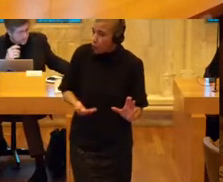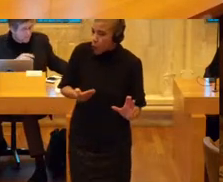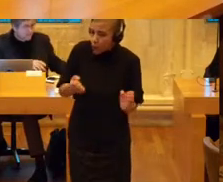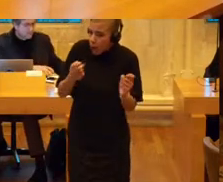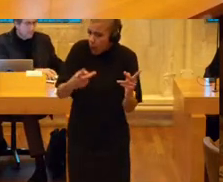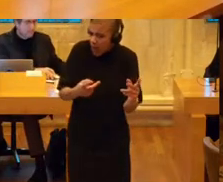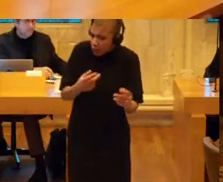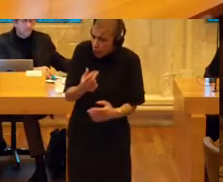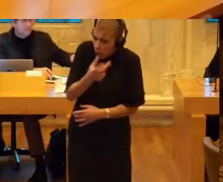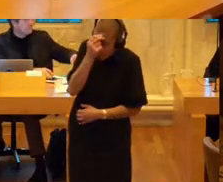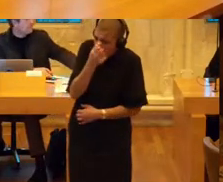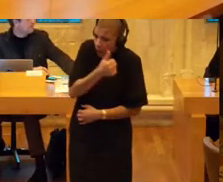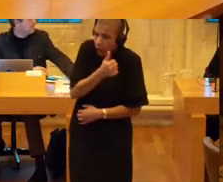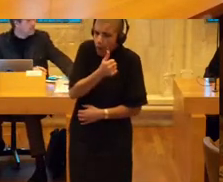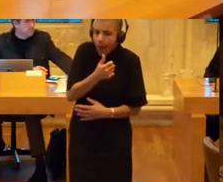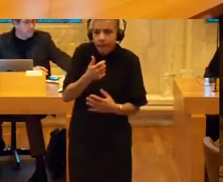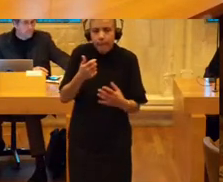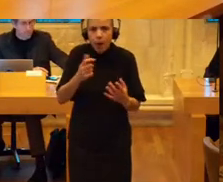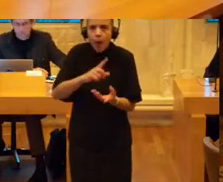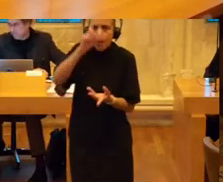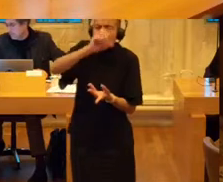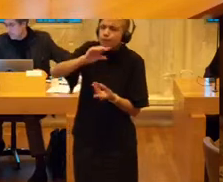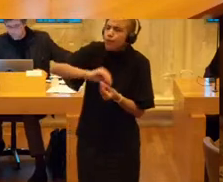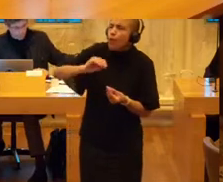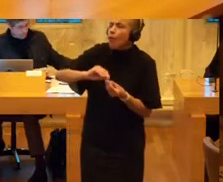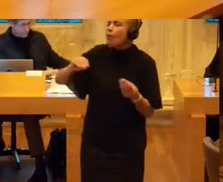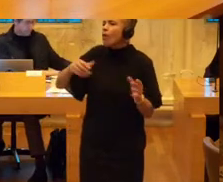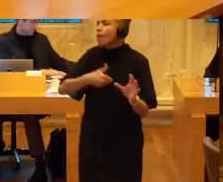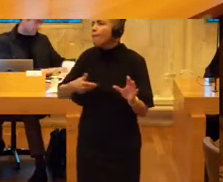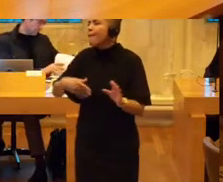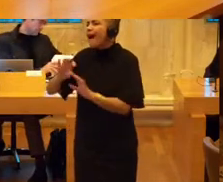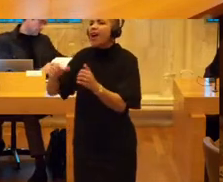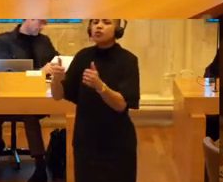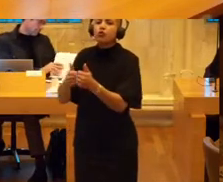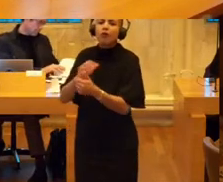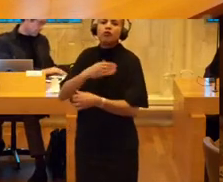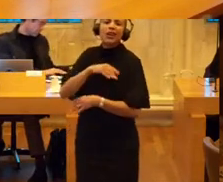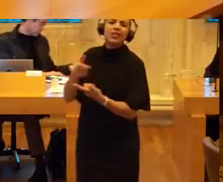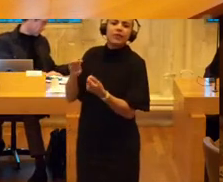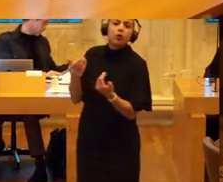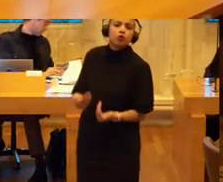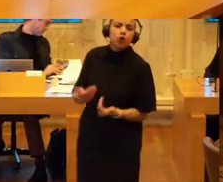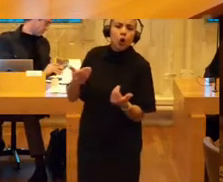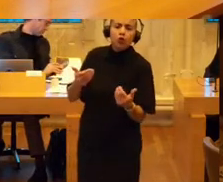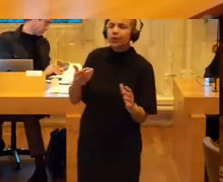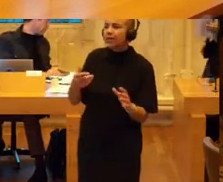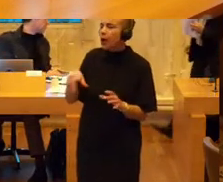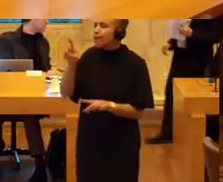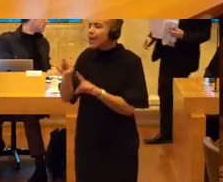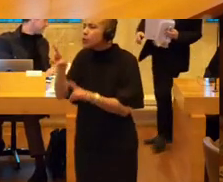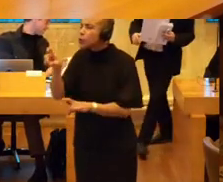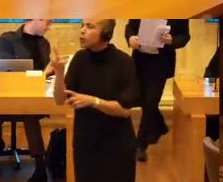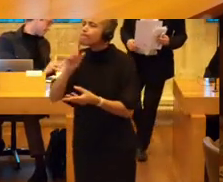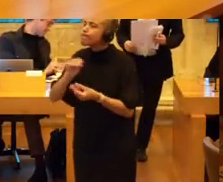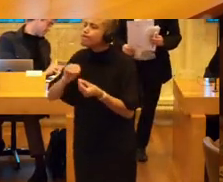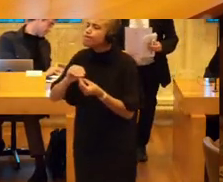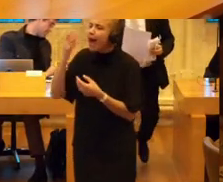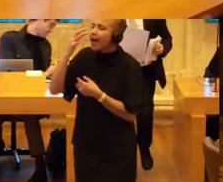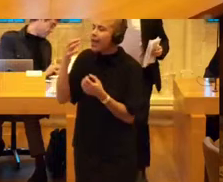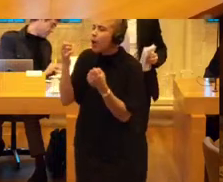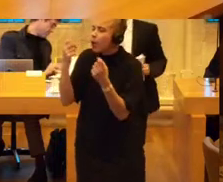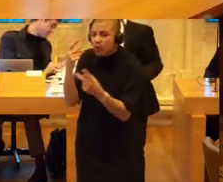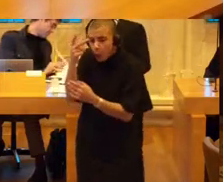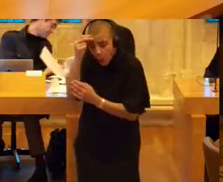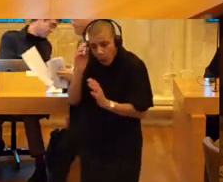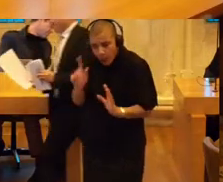notre maire adjoint chargé des finances, vos inquiétudes, vos préoccupations. Mais enfin, souvenez-vous tout de